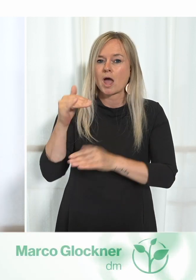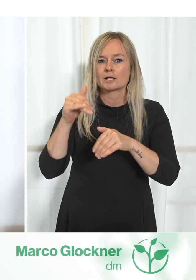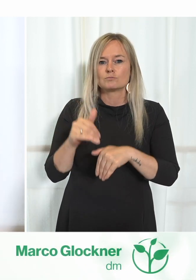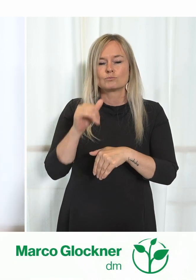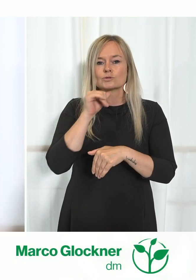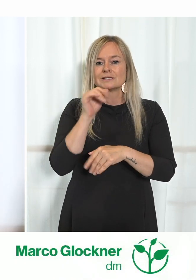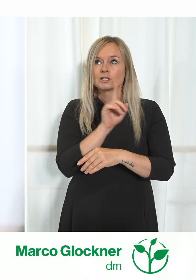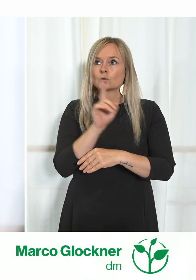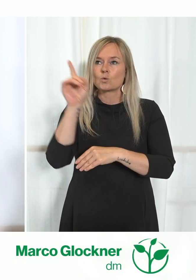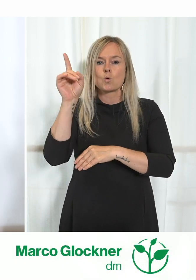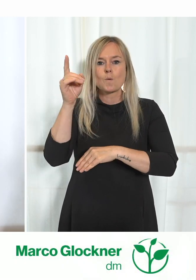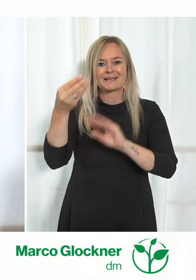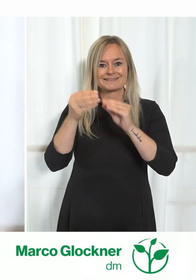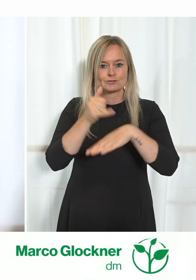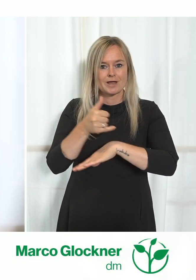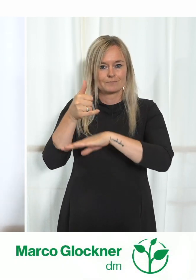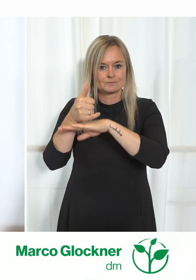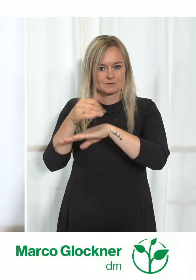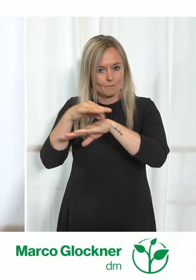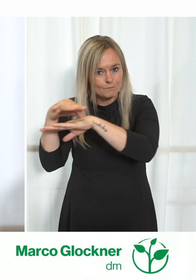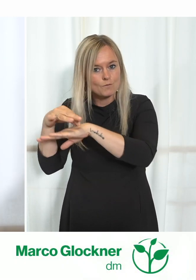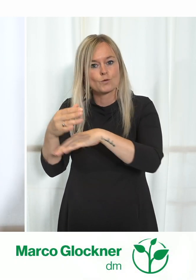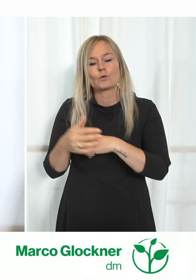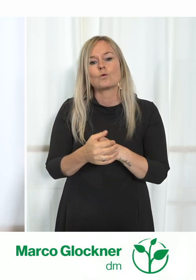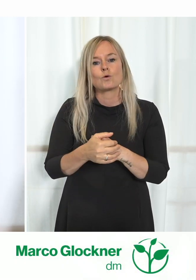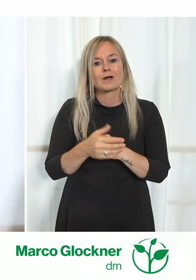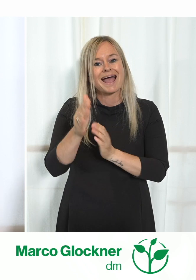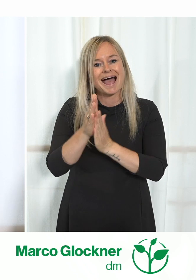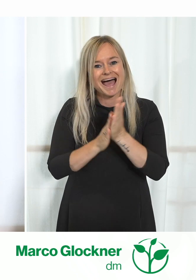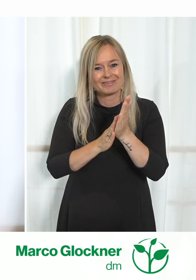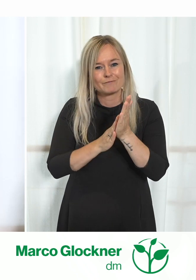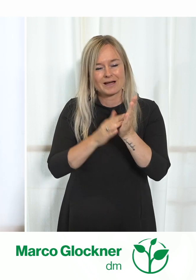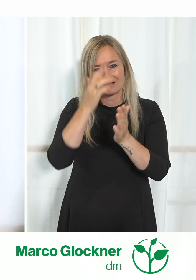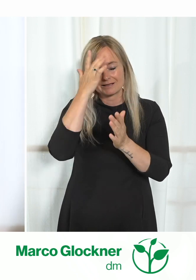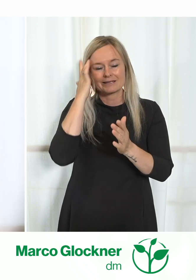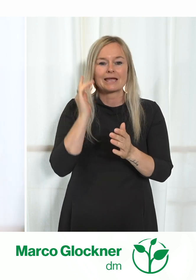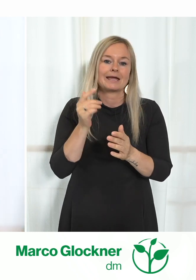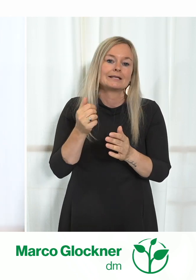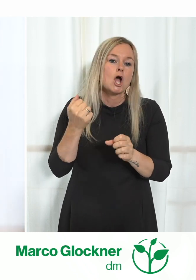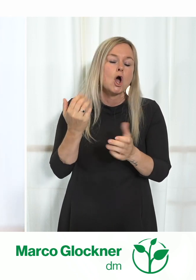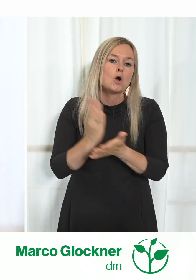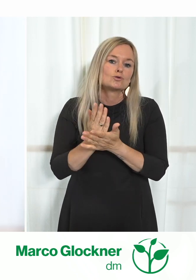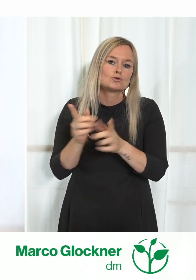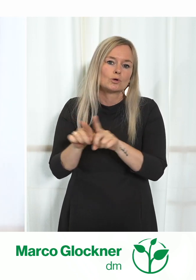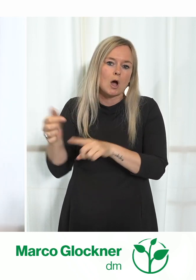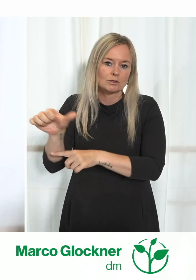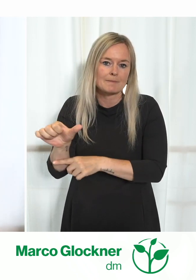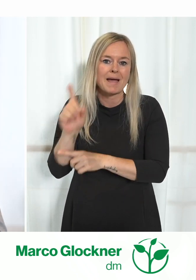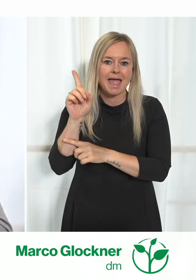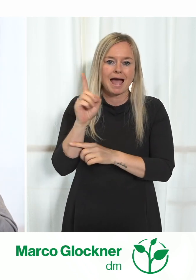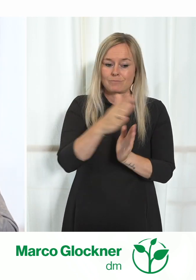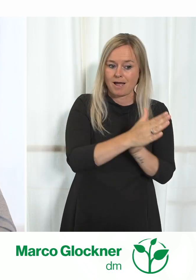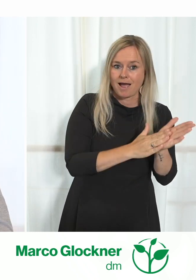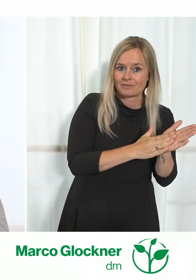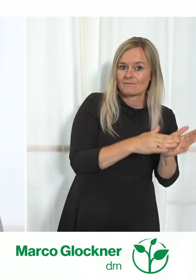oben bei der Geschäftsführung beginnen, die was trotzdem sehr oft auch mit an Bord ist. Man muss aber die Kollegen beginnen,